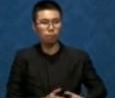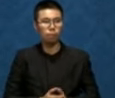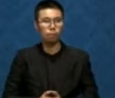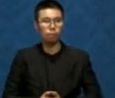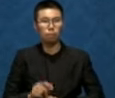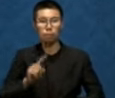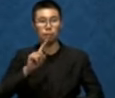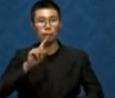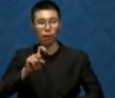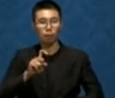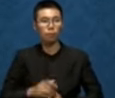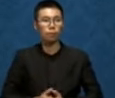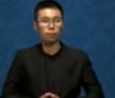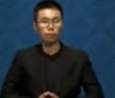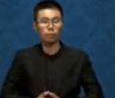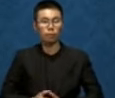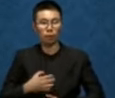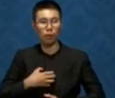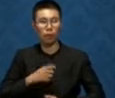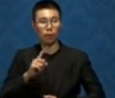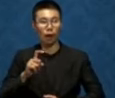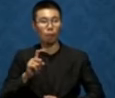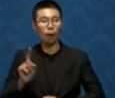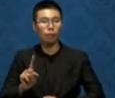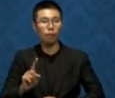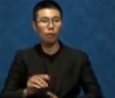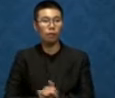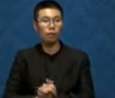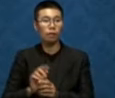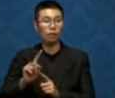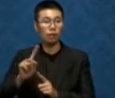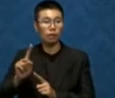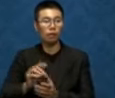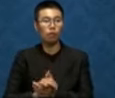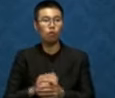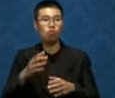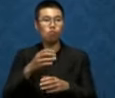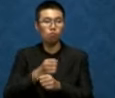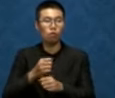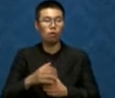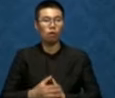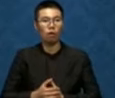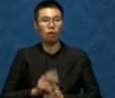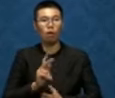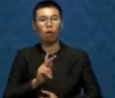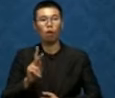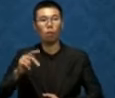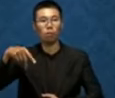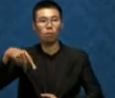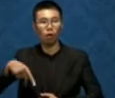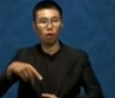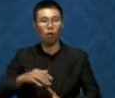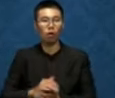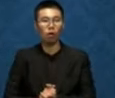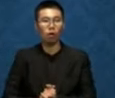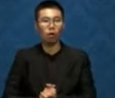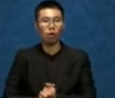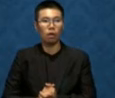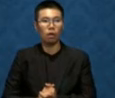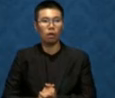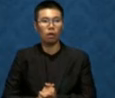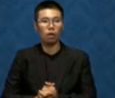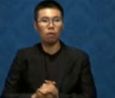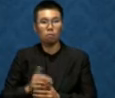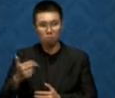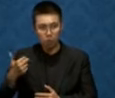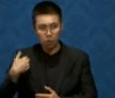2-3คำถามนะครับที่อยากจะถามก็คือว่าอันที่ 1สรุปแล้วกฟภนะครับได้กำกับกำกับ